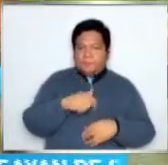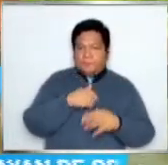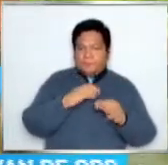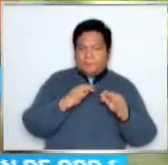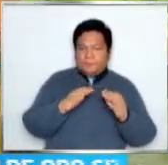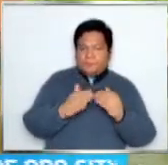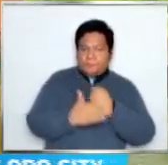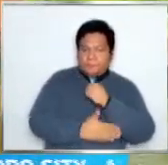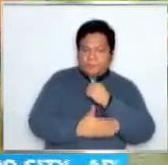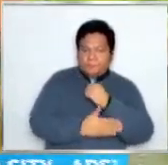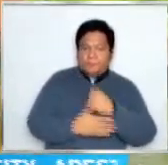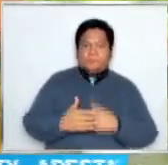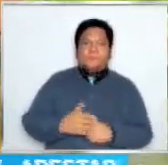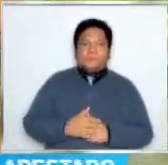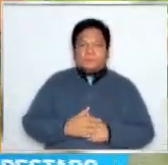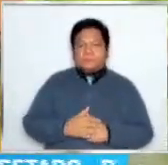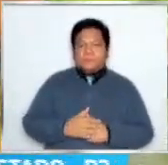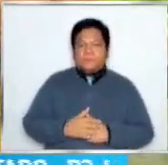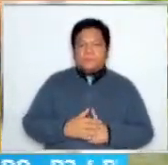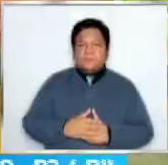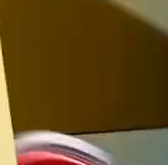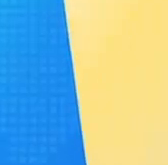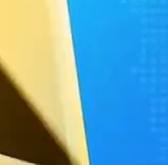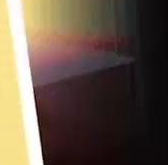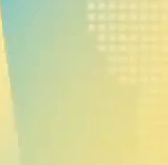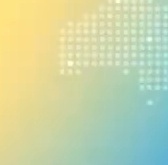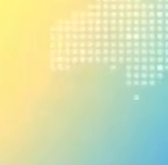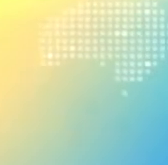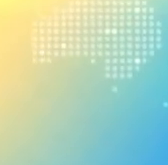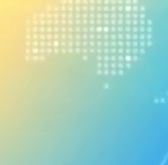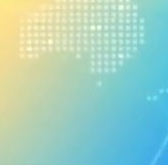JP Soriano, GMA News.